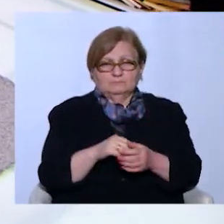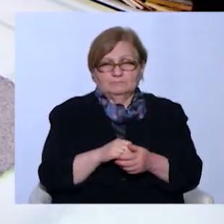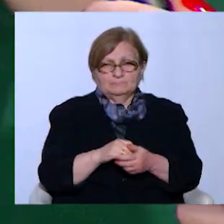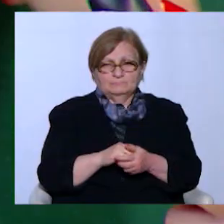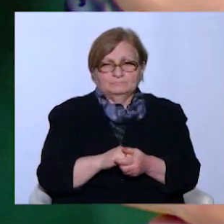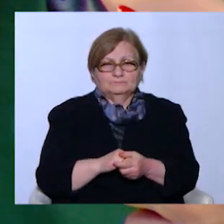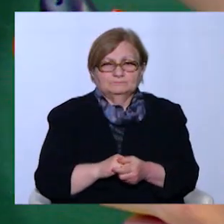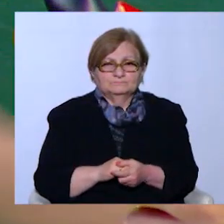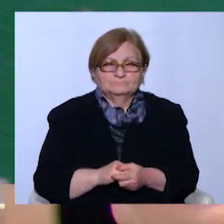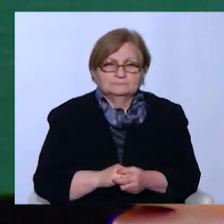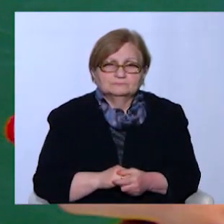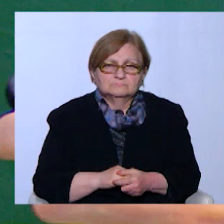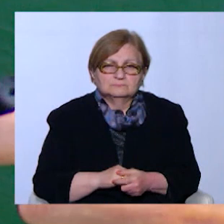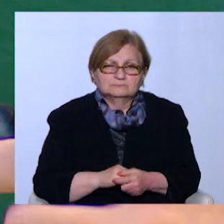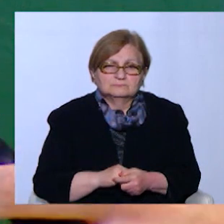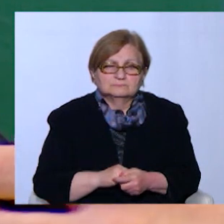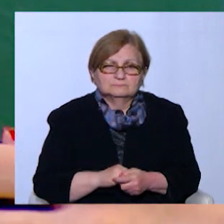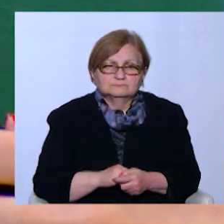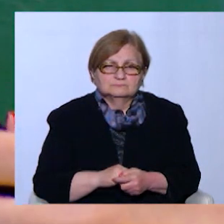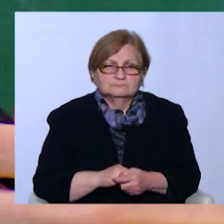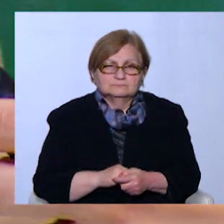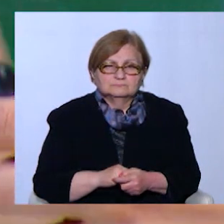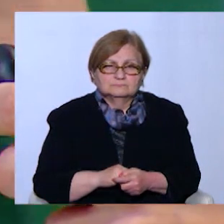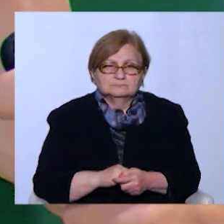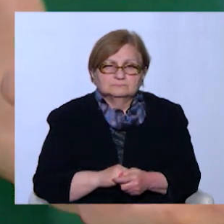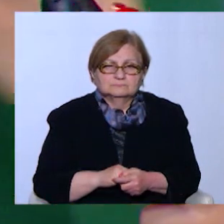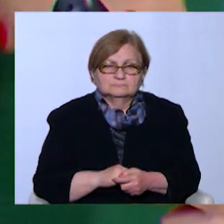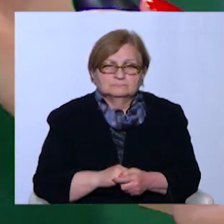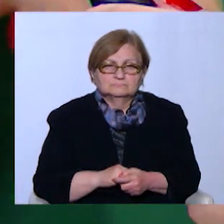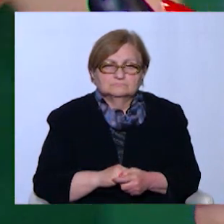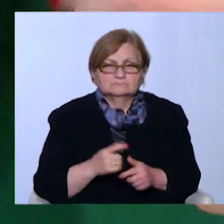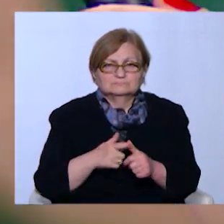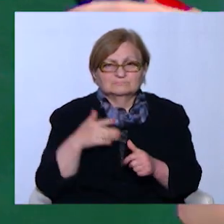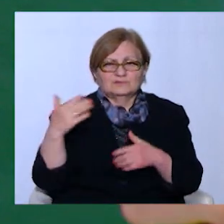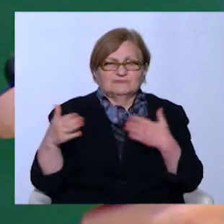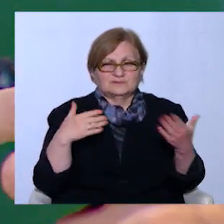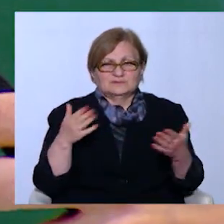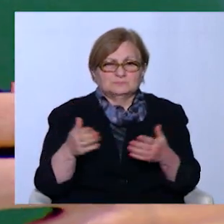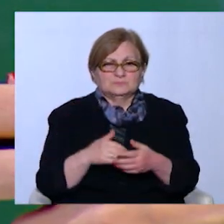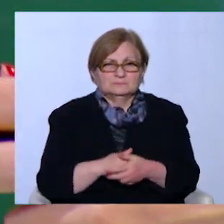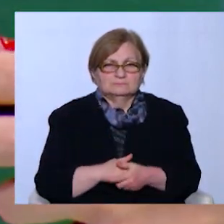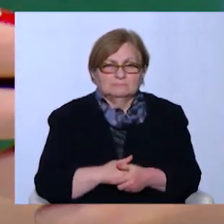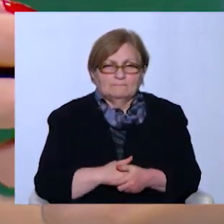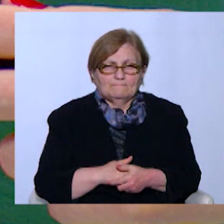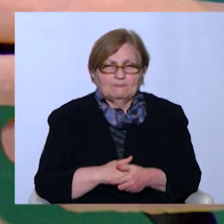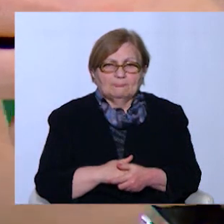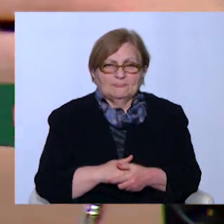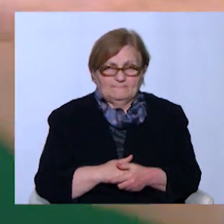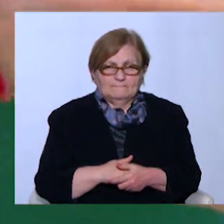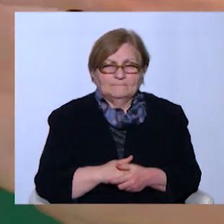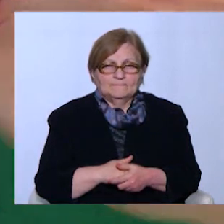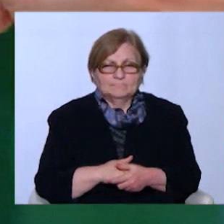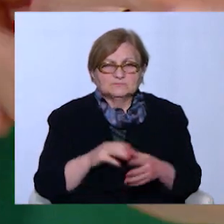უდრის CD-ს, BC უდრის AD-ს, BD